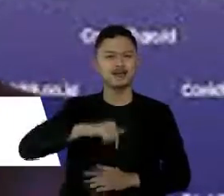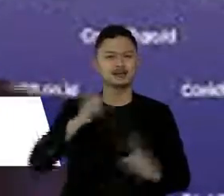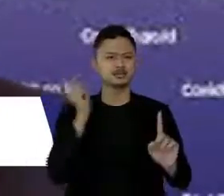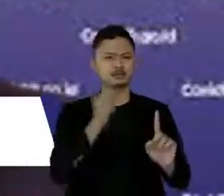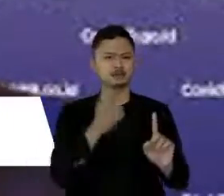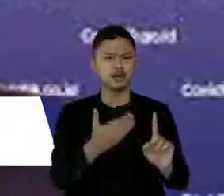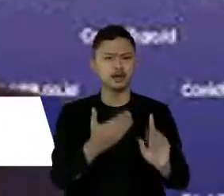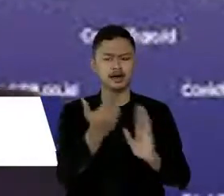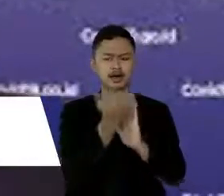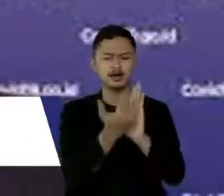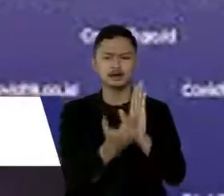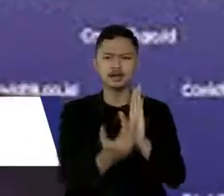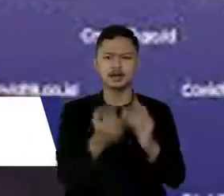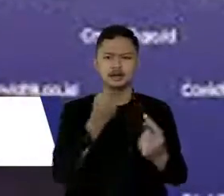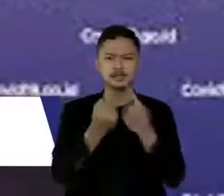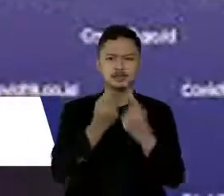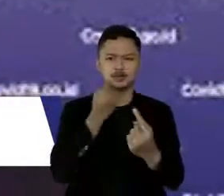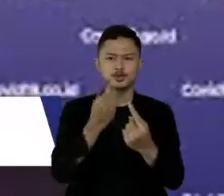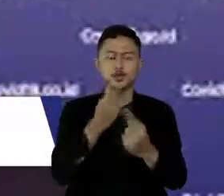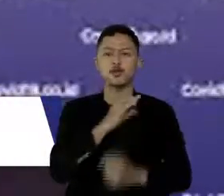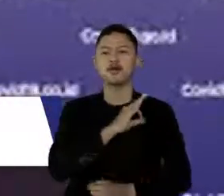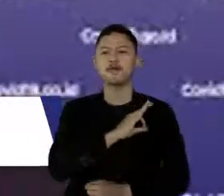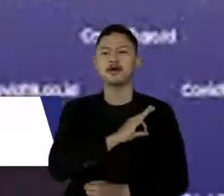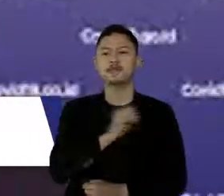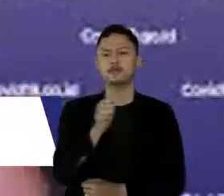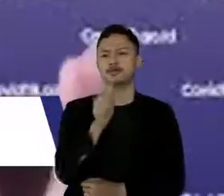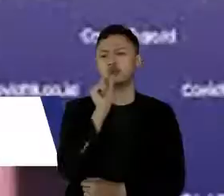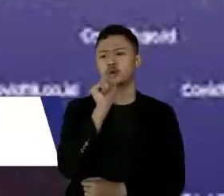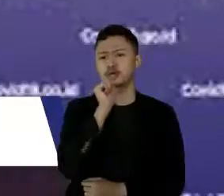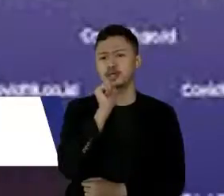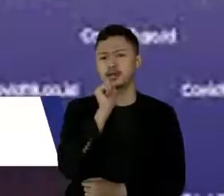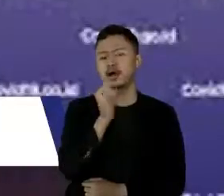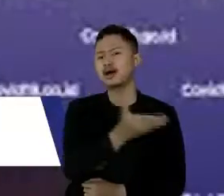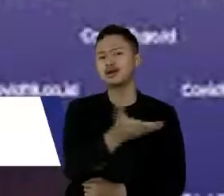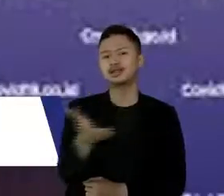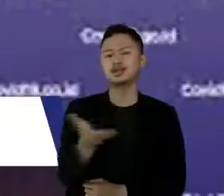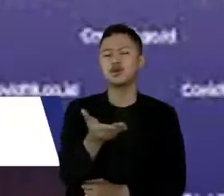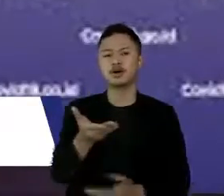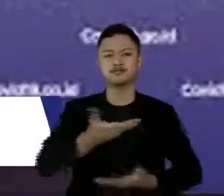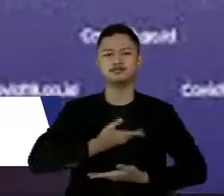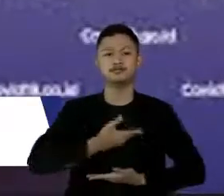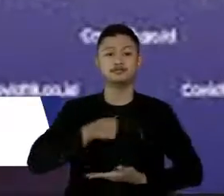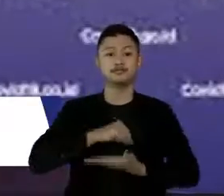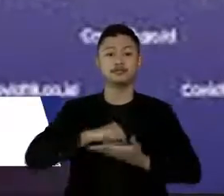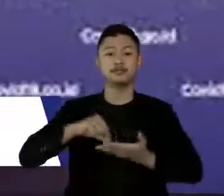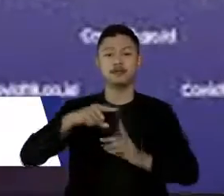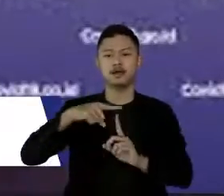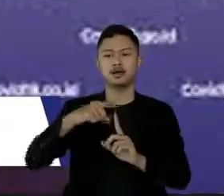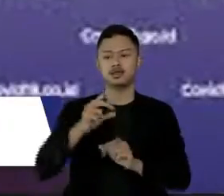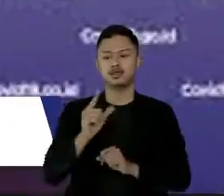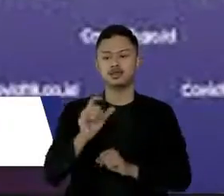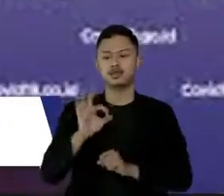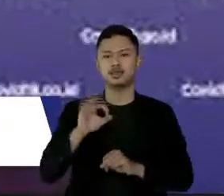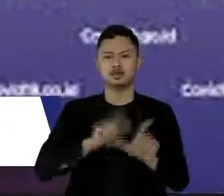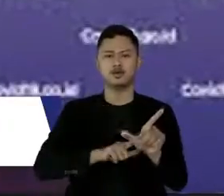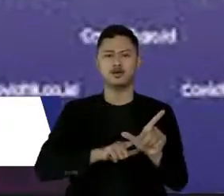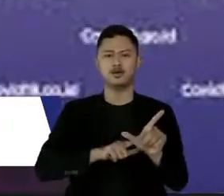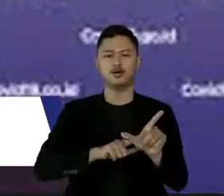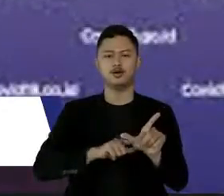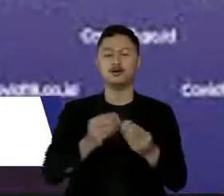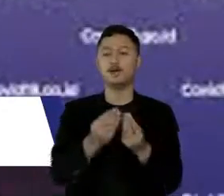untuk bincang-bincang yang tentu saja bermanfaat bagi kita semua. Dan saya Troy Panto, Satgas